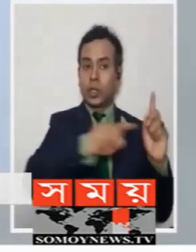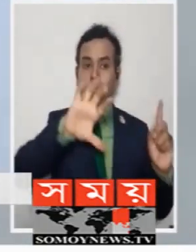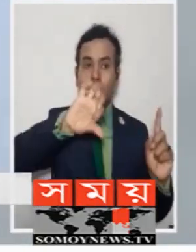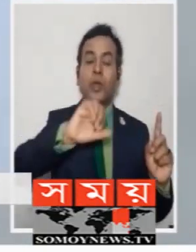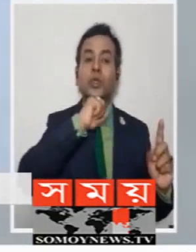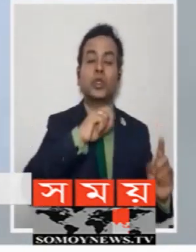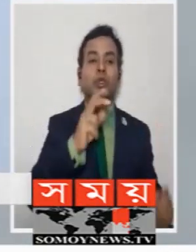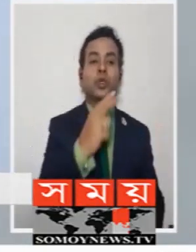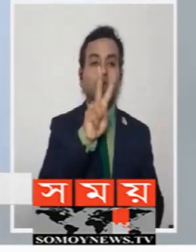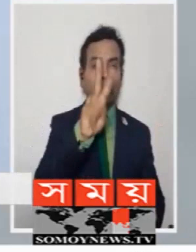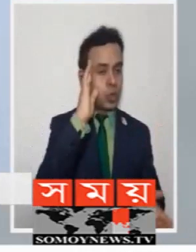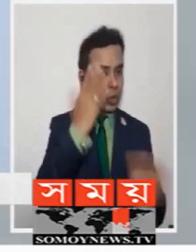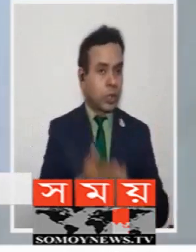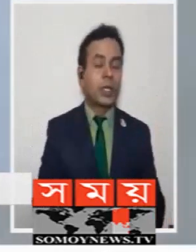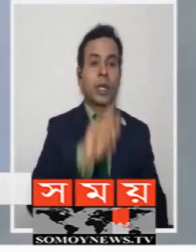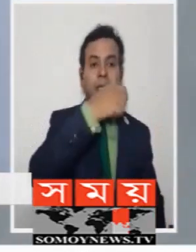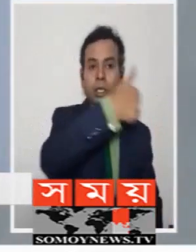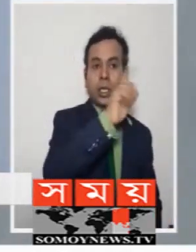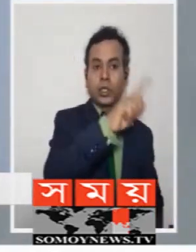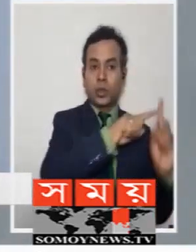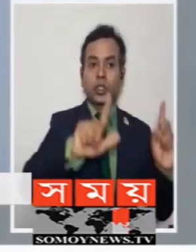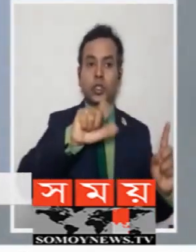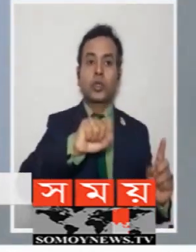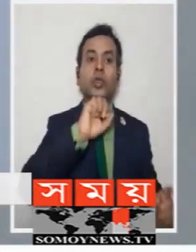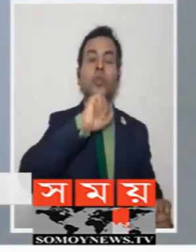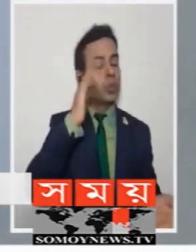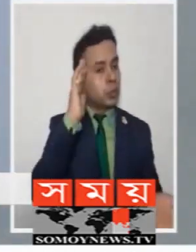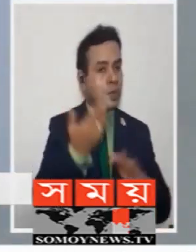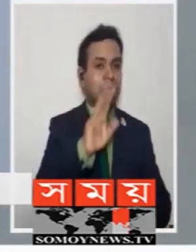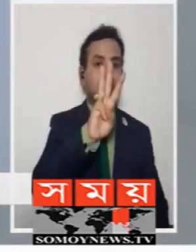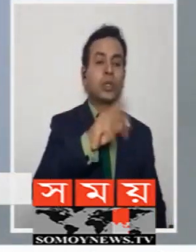61 থেকে 70 বছরের মধ্যে 3 জন, 51 থেকে 60 বছরের মধ্যে 8 জন,